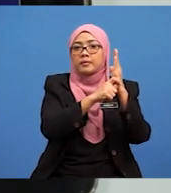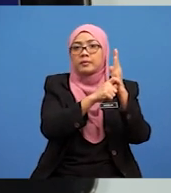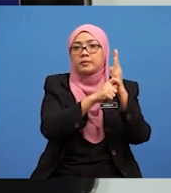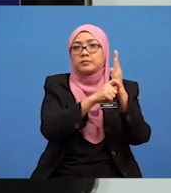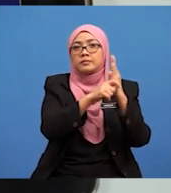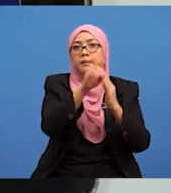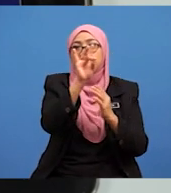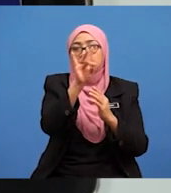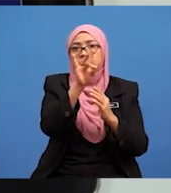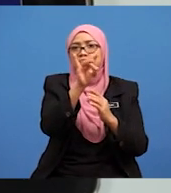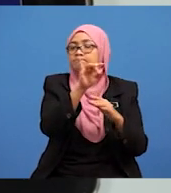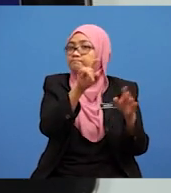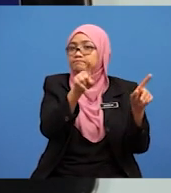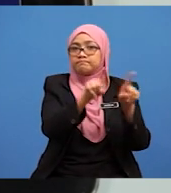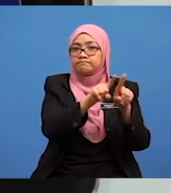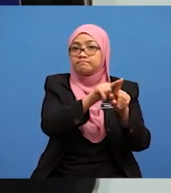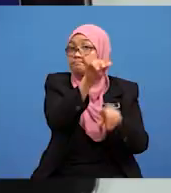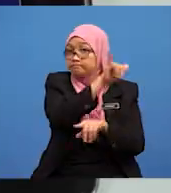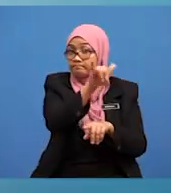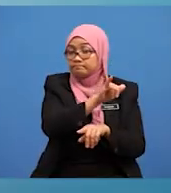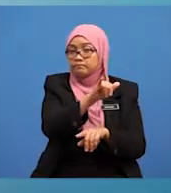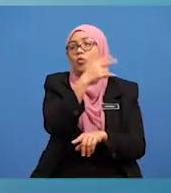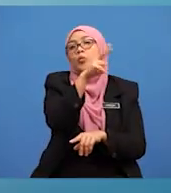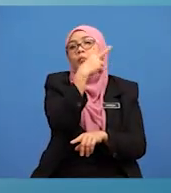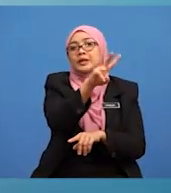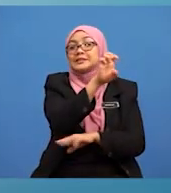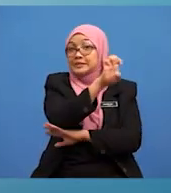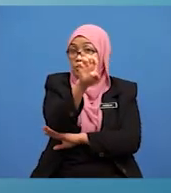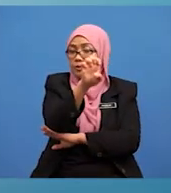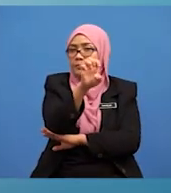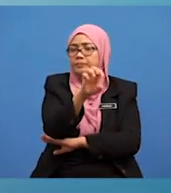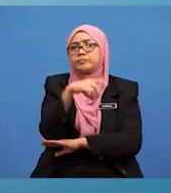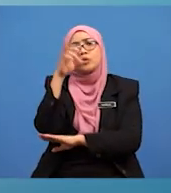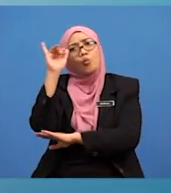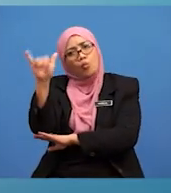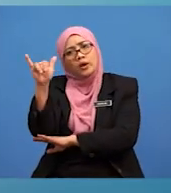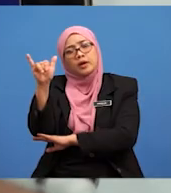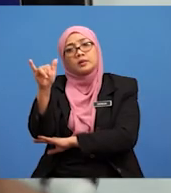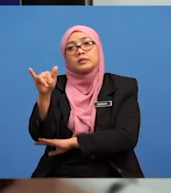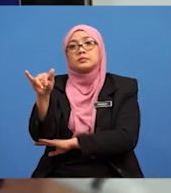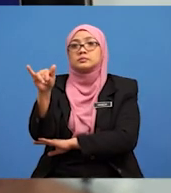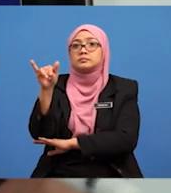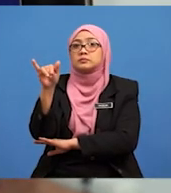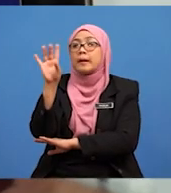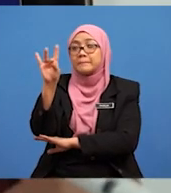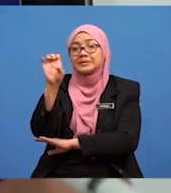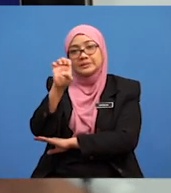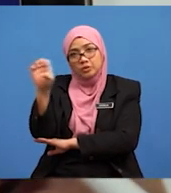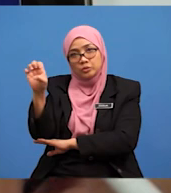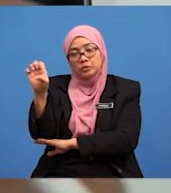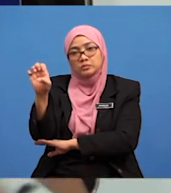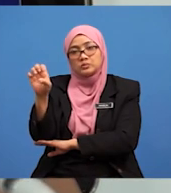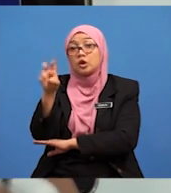bersamaan 12 elektron. Manakala Y mempunyai 8